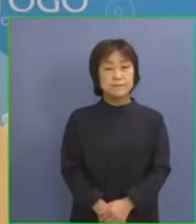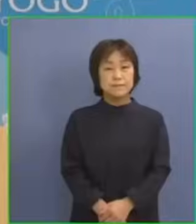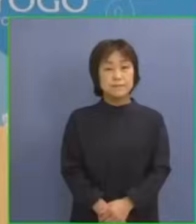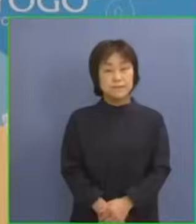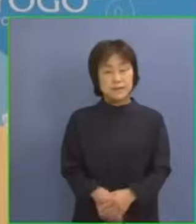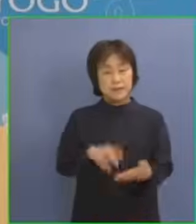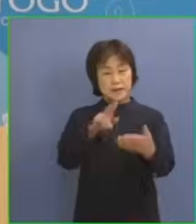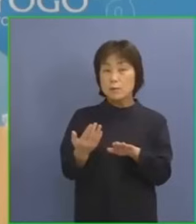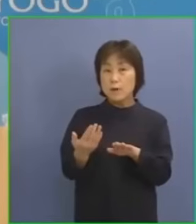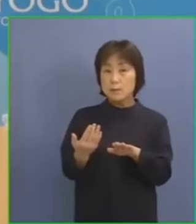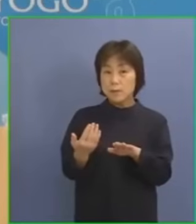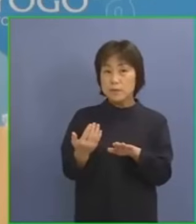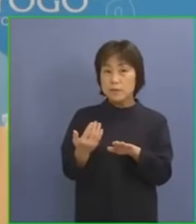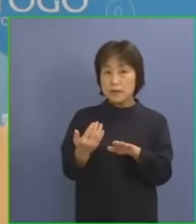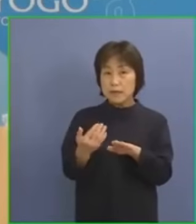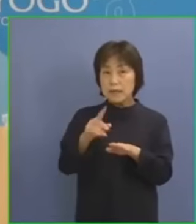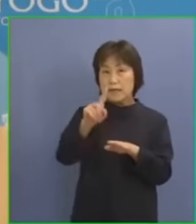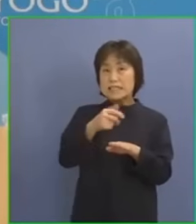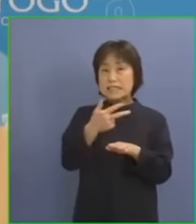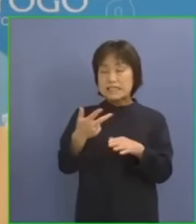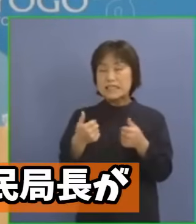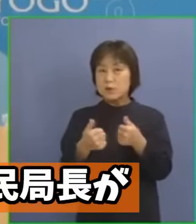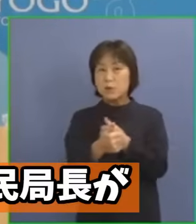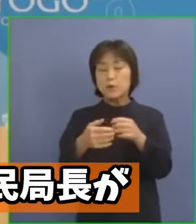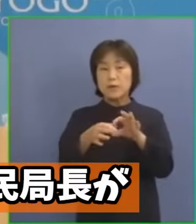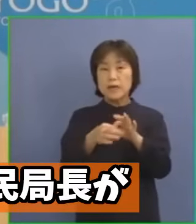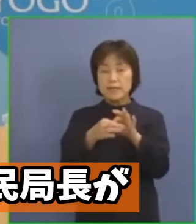読売新聞の北川です、はい、人事異動の関係で